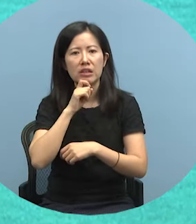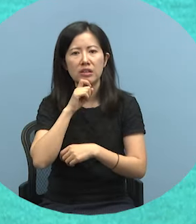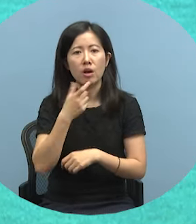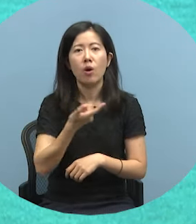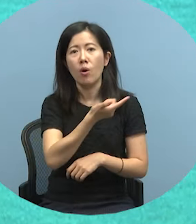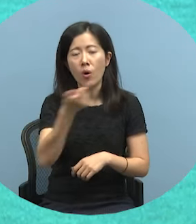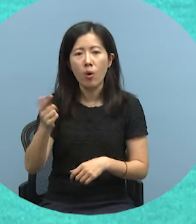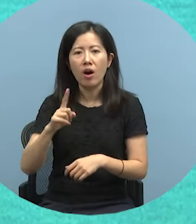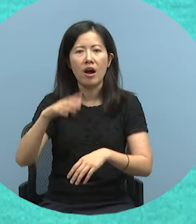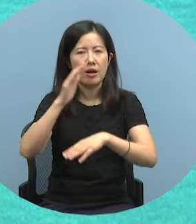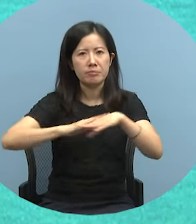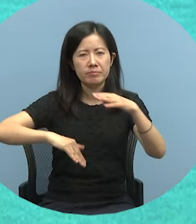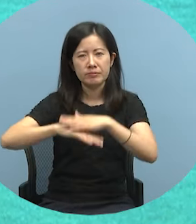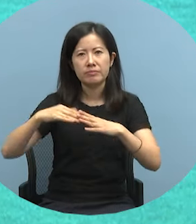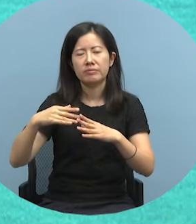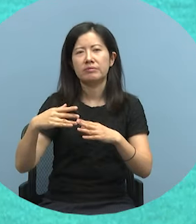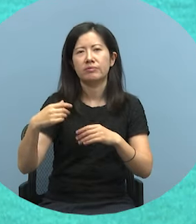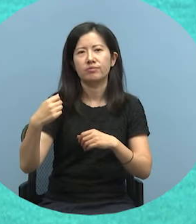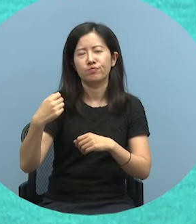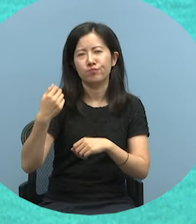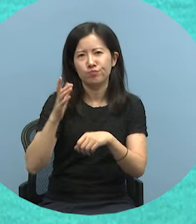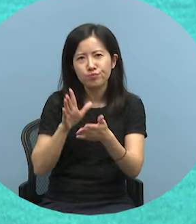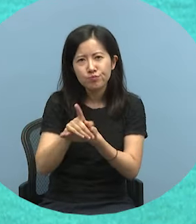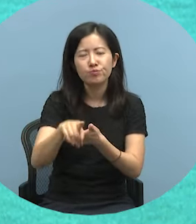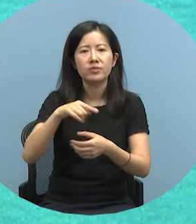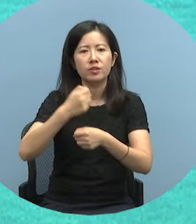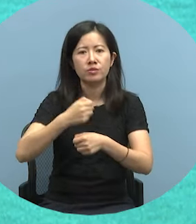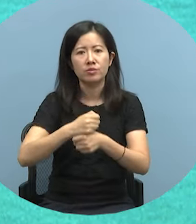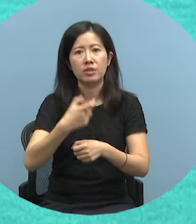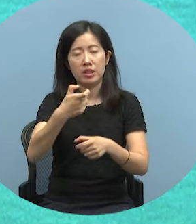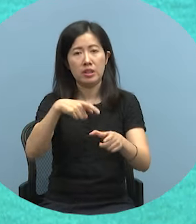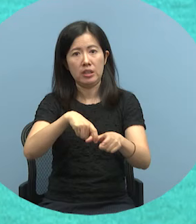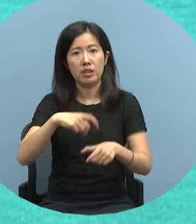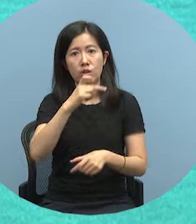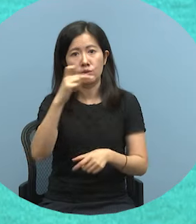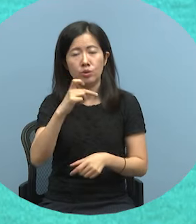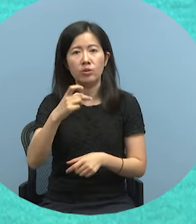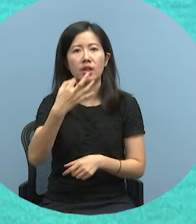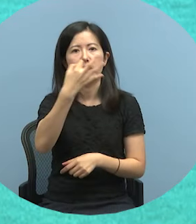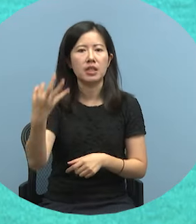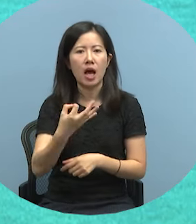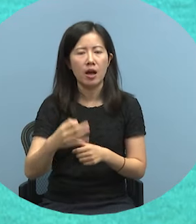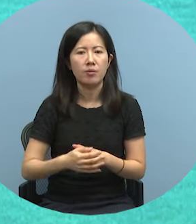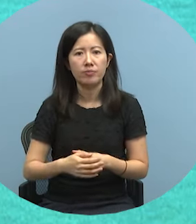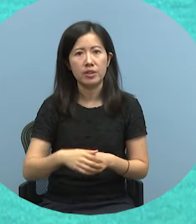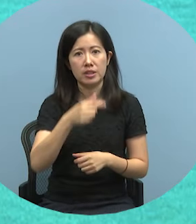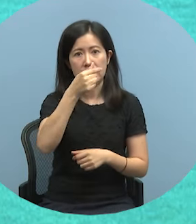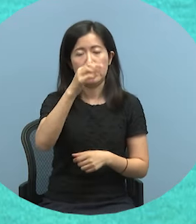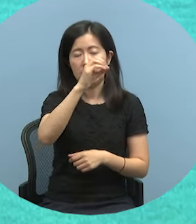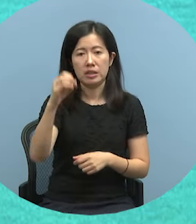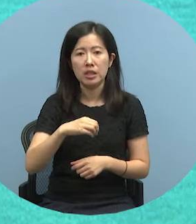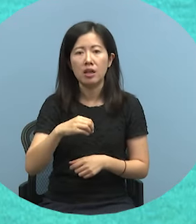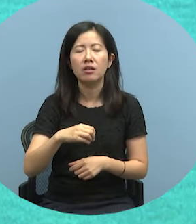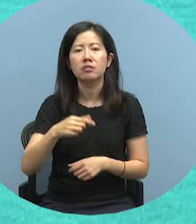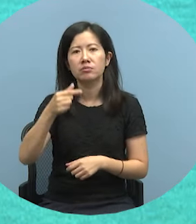是從事較高技術的工作，月入中位數大約是30,000元，有10%更加